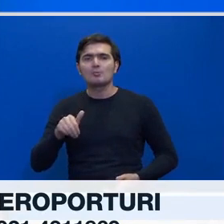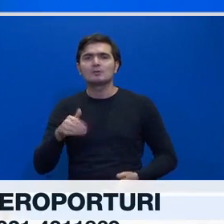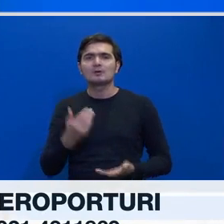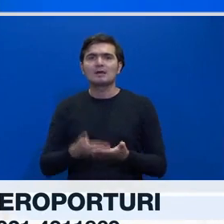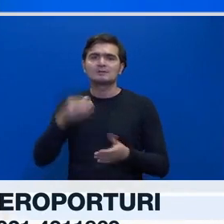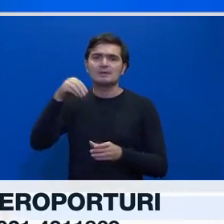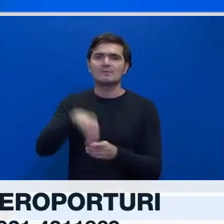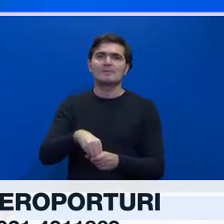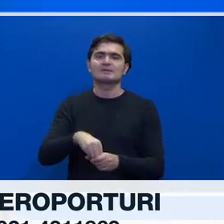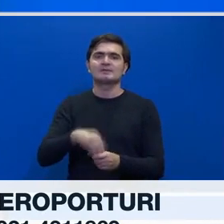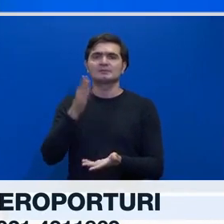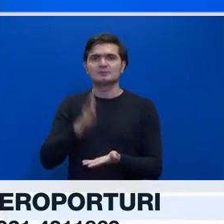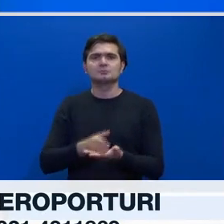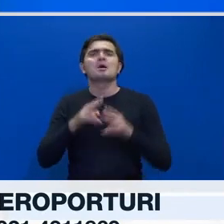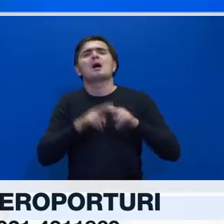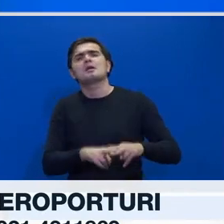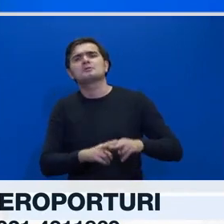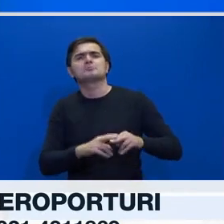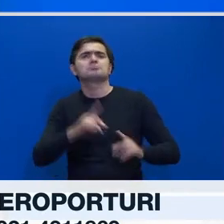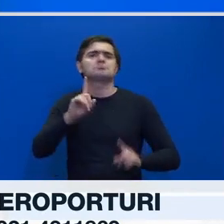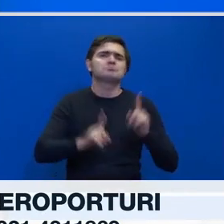decizie. Deci, restul depinde de modul în care sunt